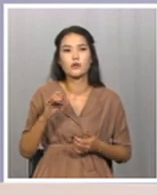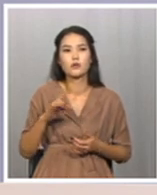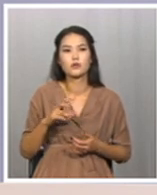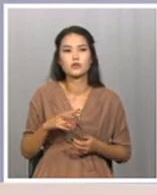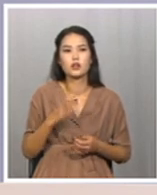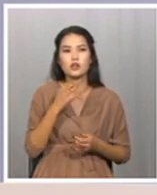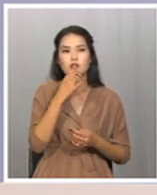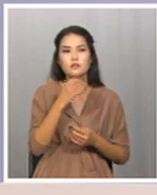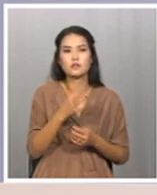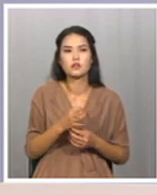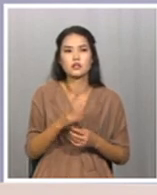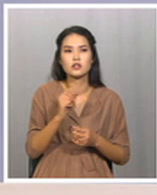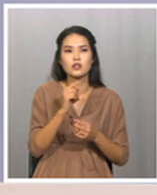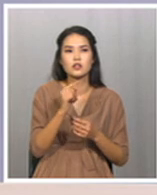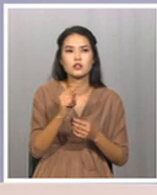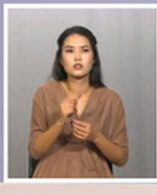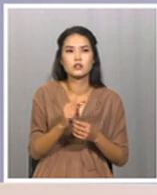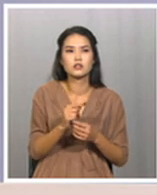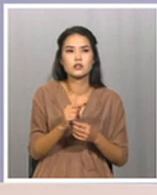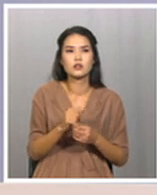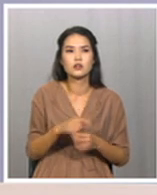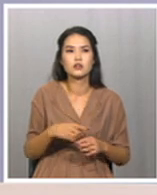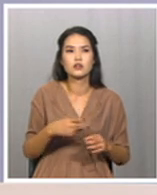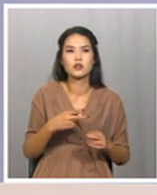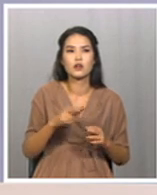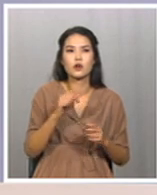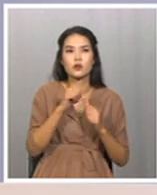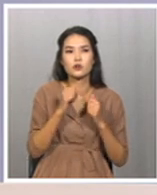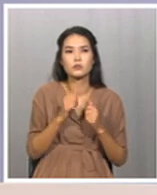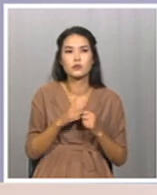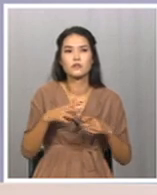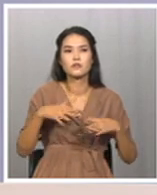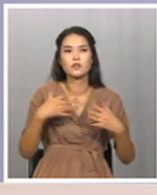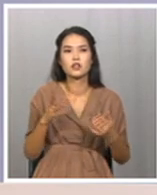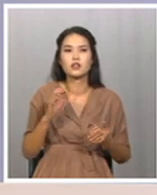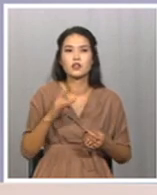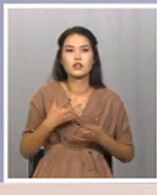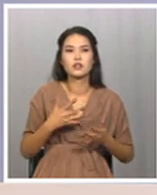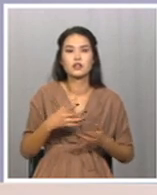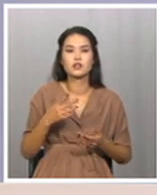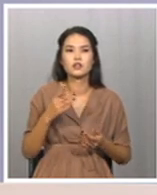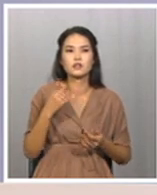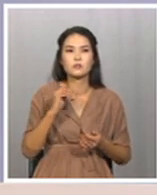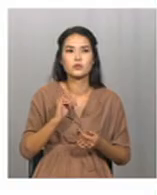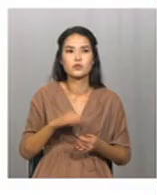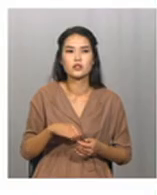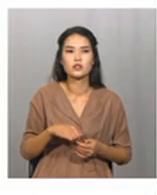на проблемный вопрос, соблюдая пунктуационные нормы в сложных синтаксических конструкциях.